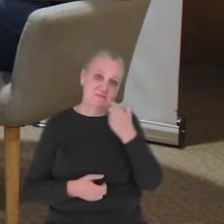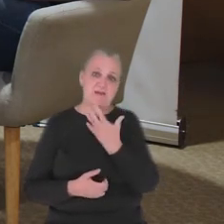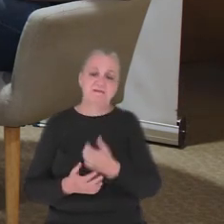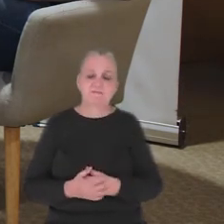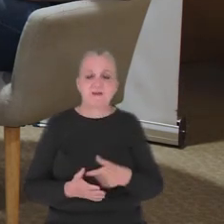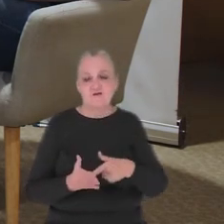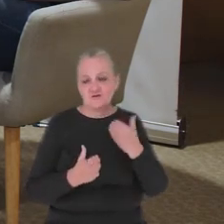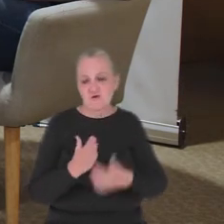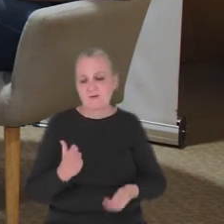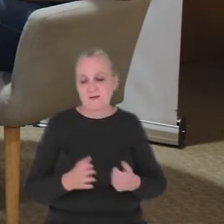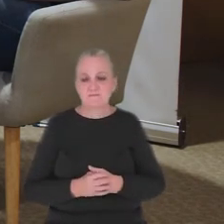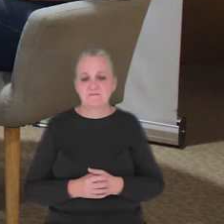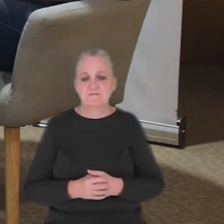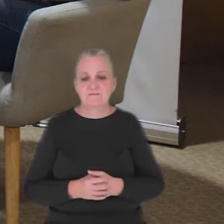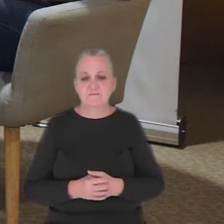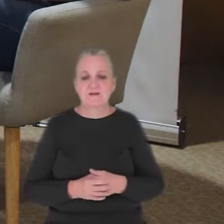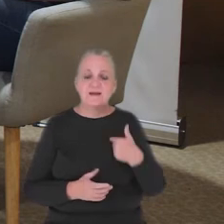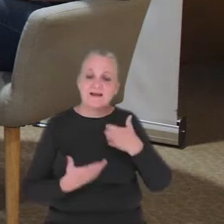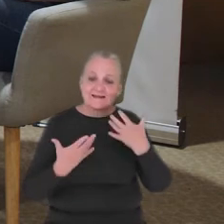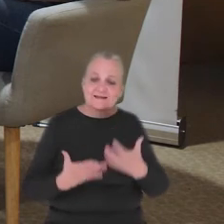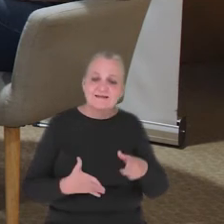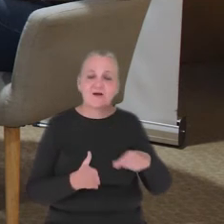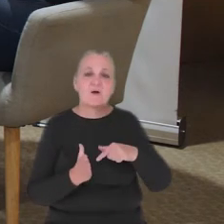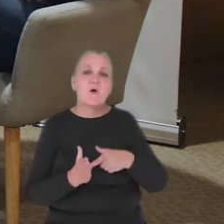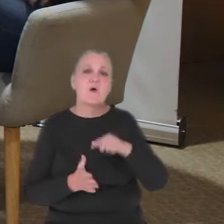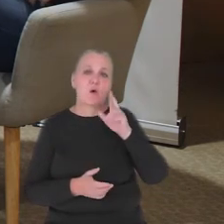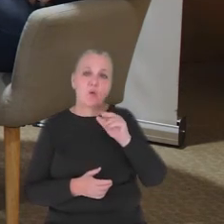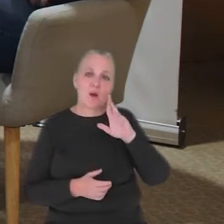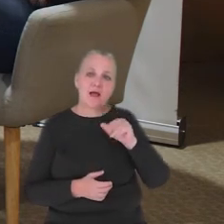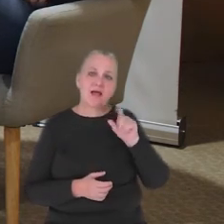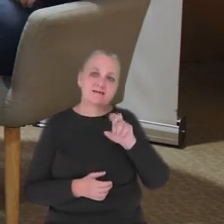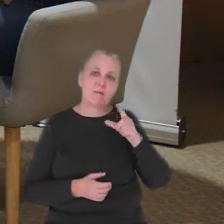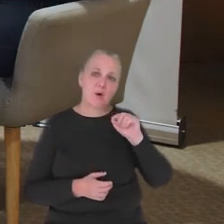No. Szkoda. Chciałabym figurkę za porno, przecież to był dobry komiks.